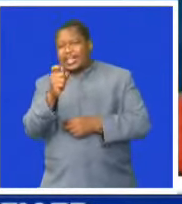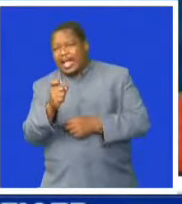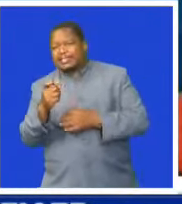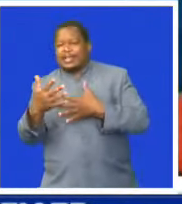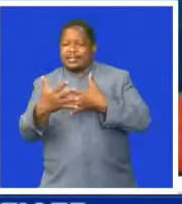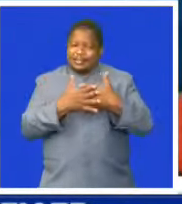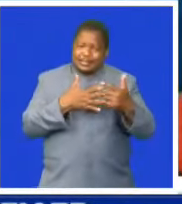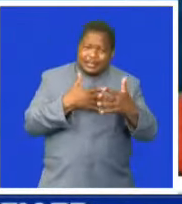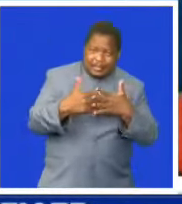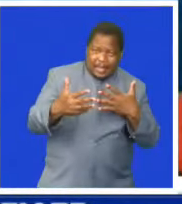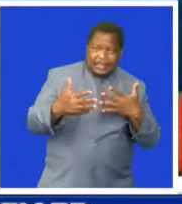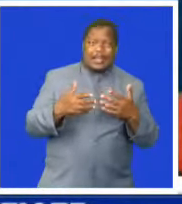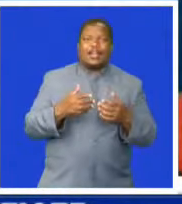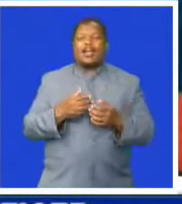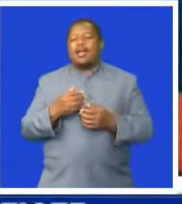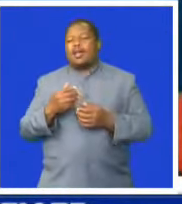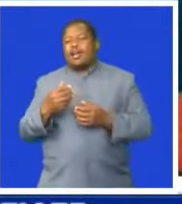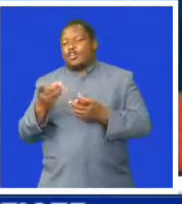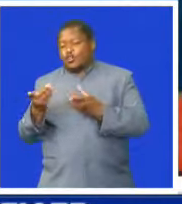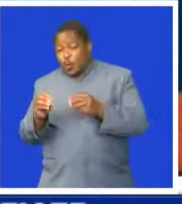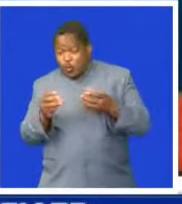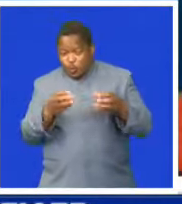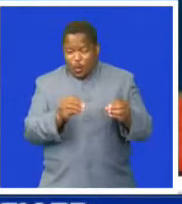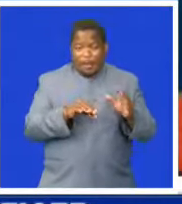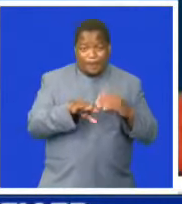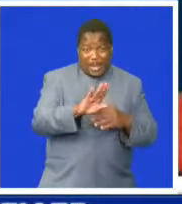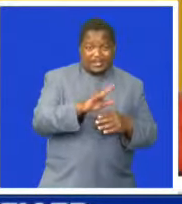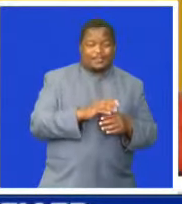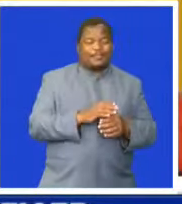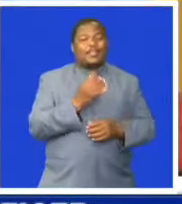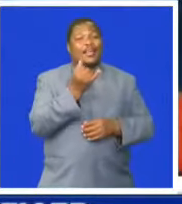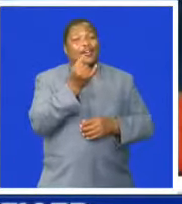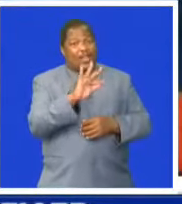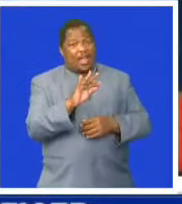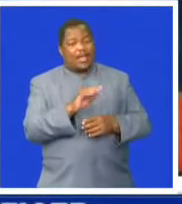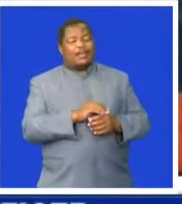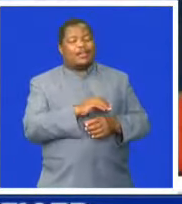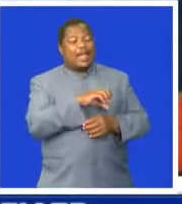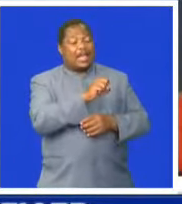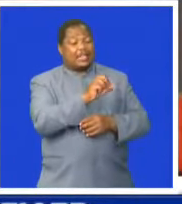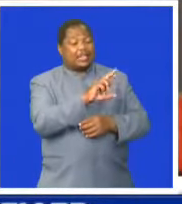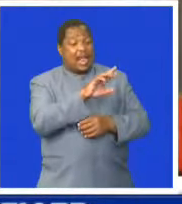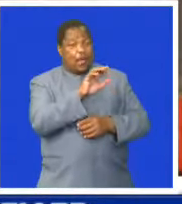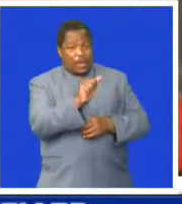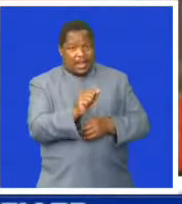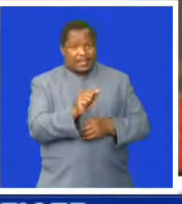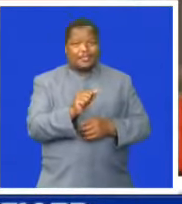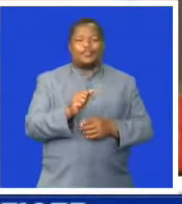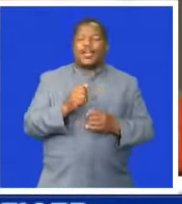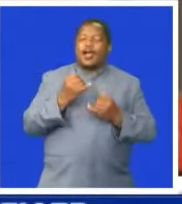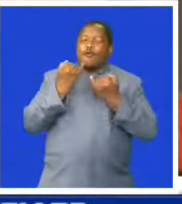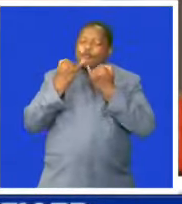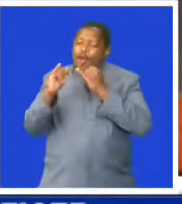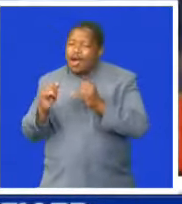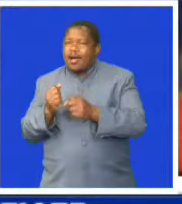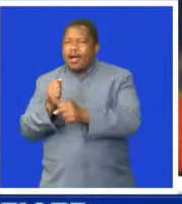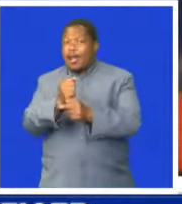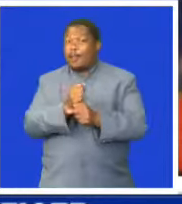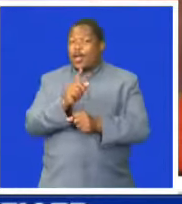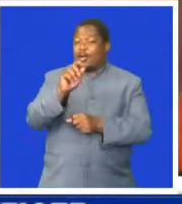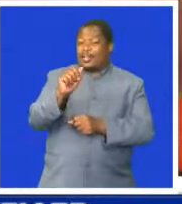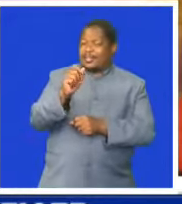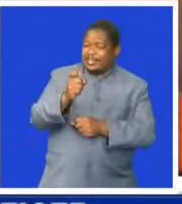eTindzabeni temthelo so that nangabe kukhona lokufuna sikwende lokuhambisana nemthelo noma ke kuhambisana nje libusiness lakho